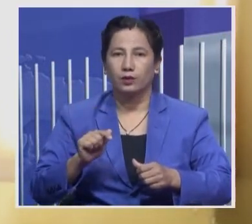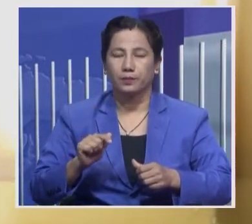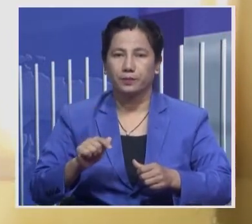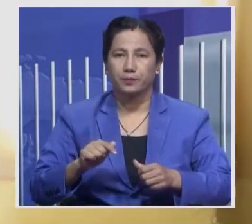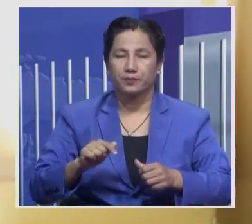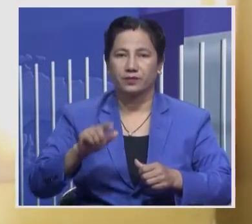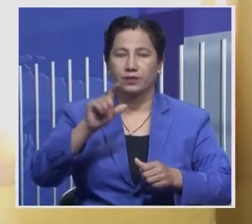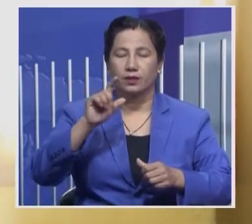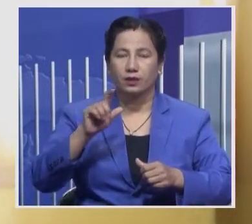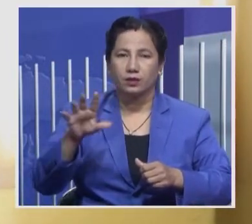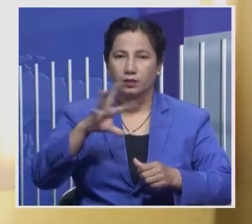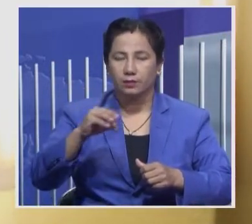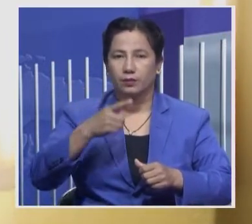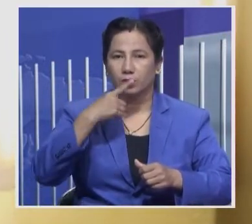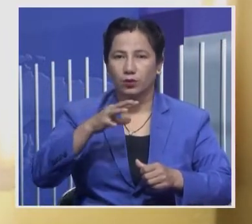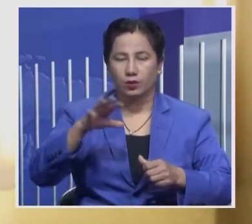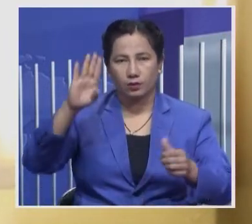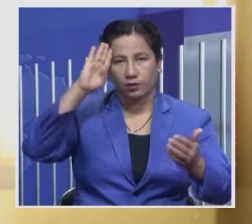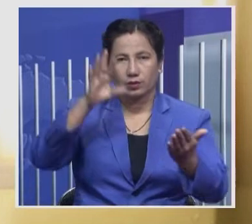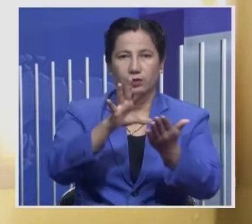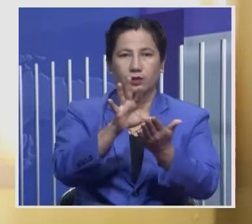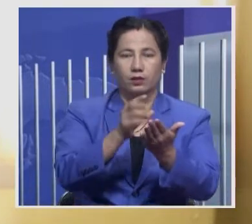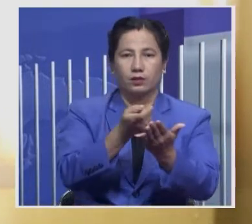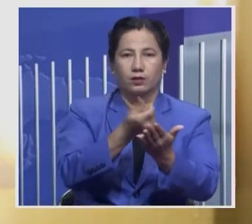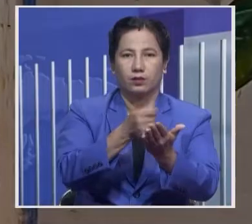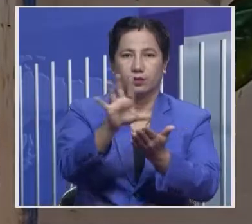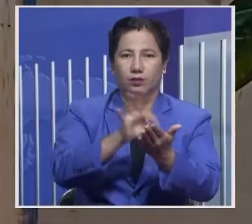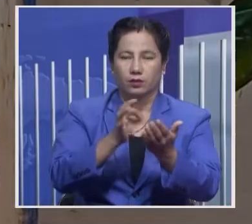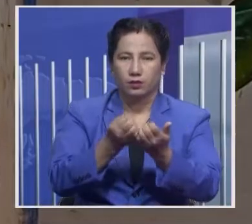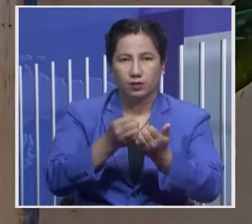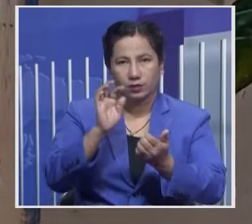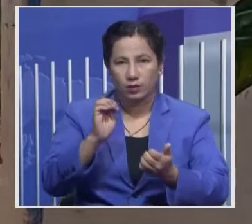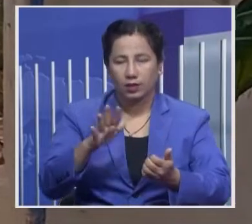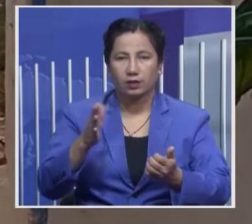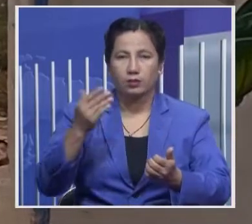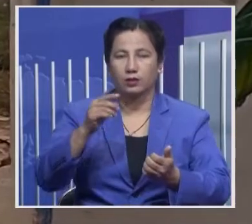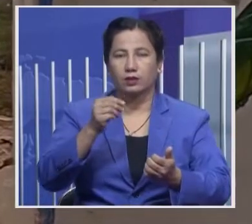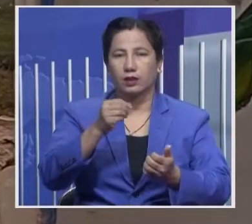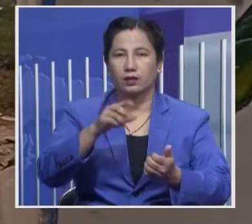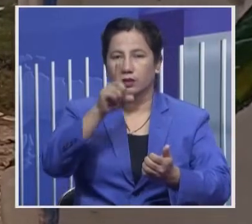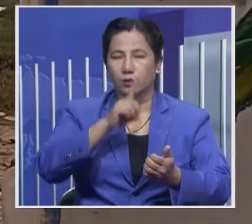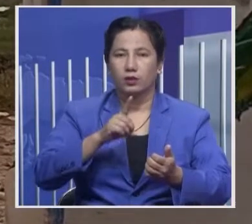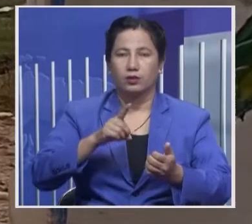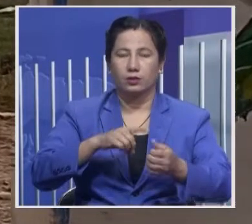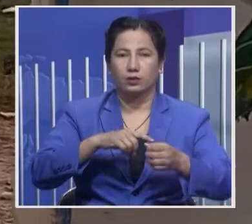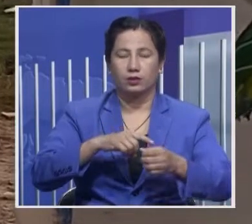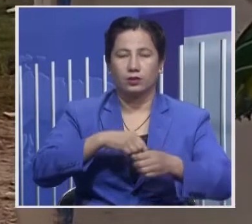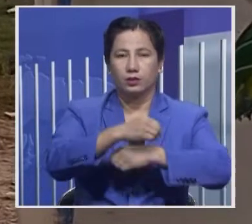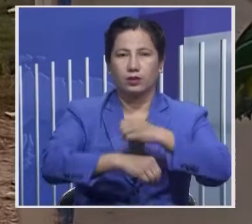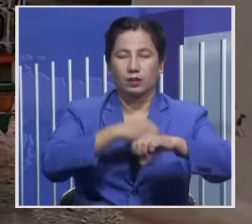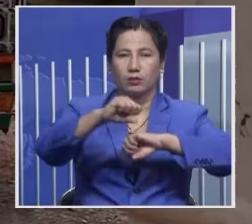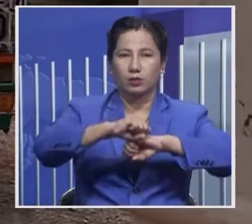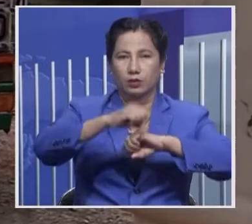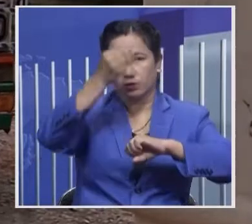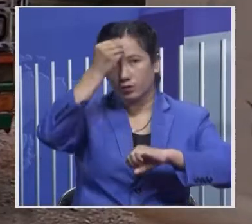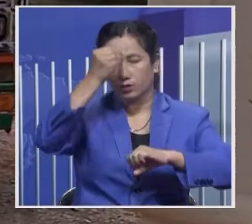हामीले 70% हामीले तोकेको राजस्व हामीले सङ्कलन गर्न सकेनौँ। गत आर्थिक वर्षको साउन भदौ र असोज महिनामा